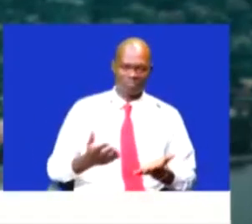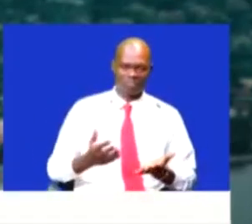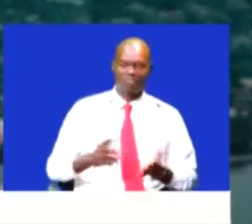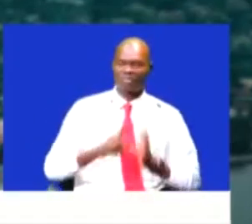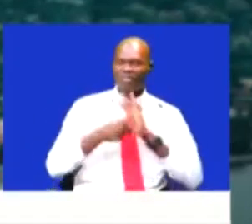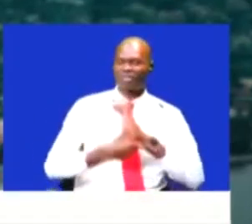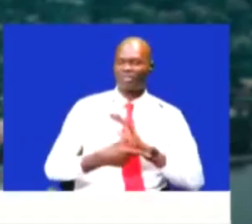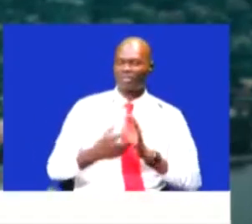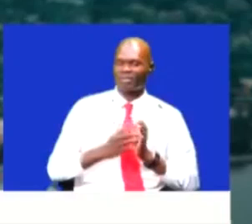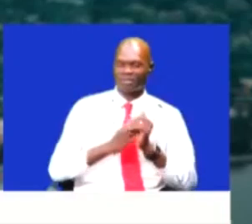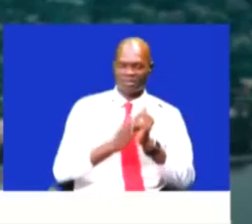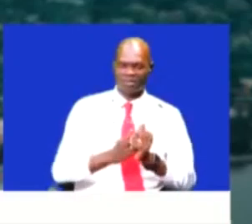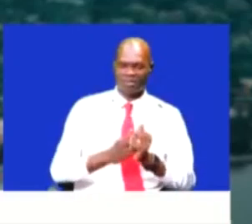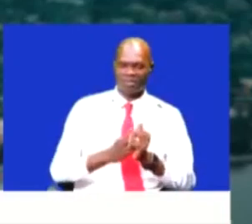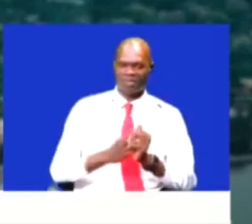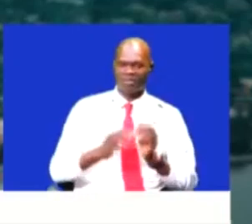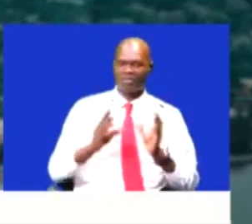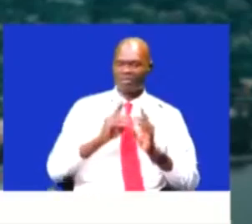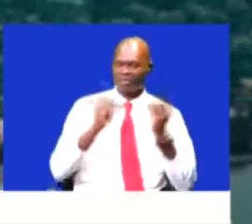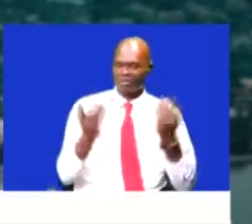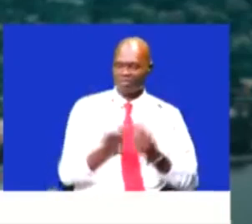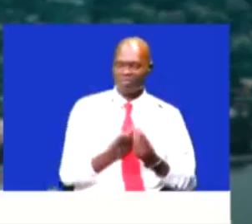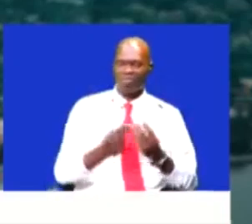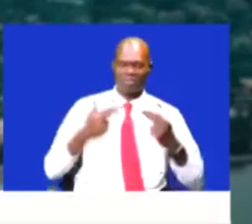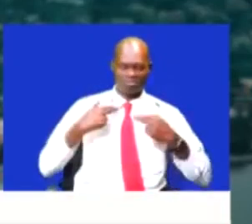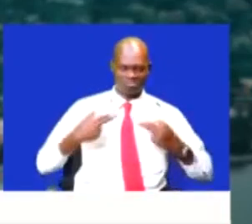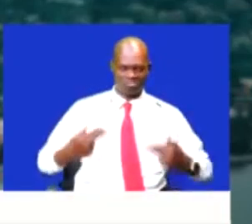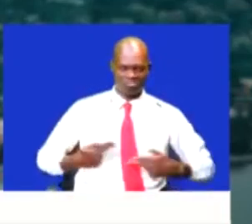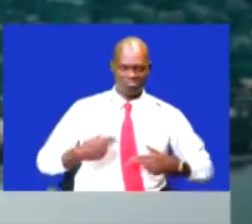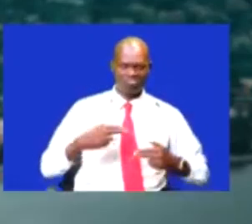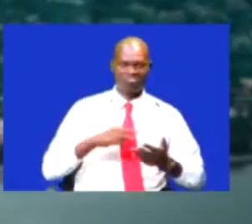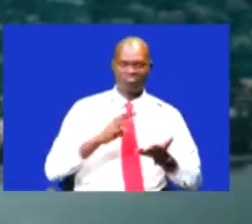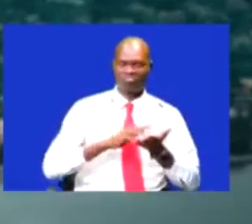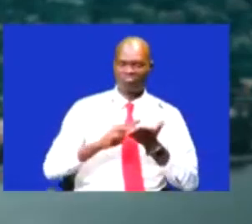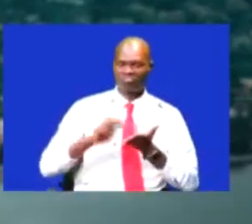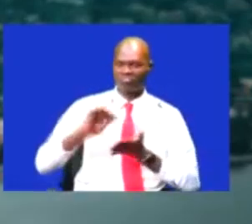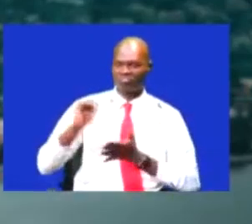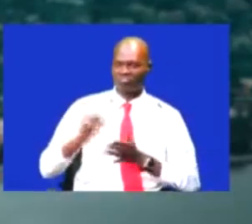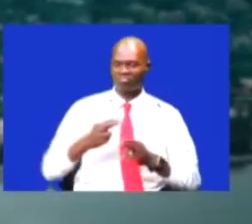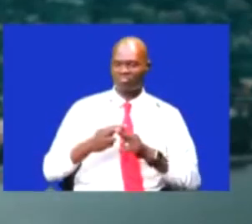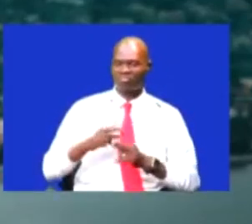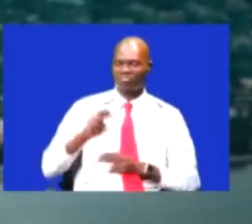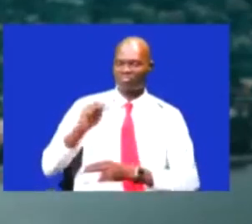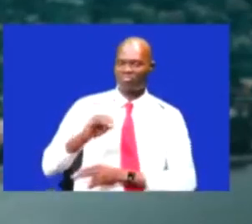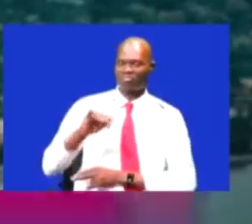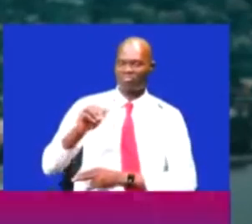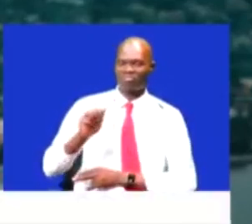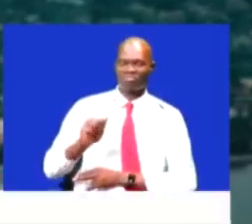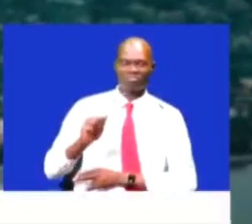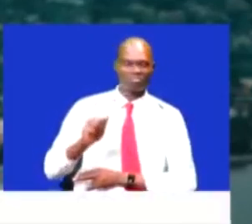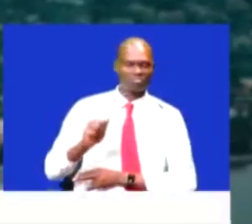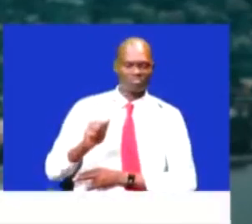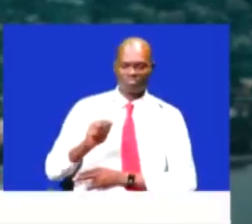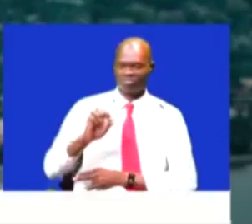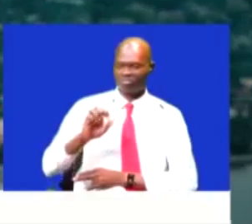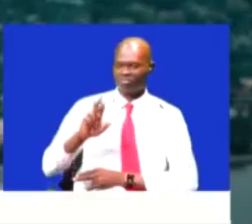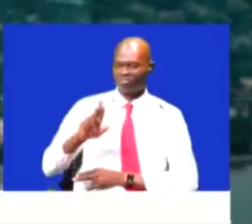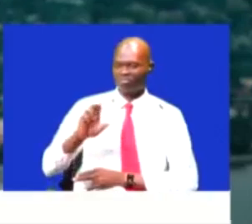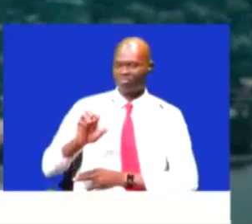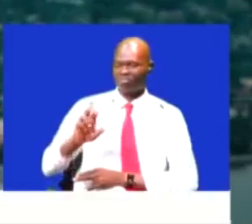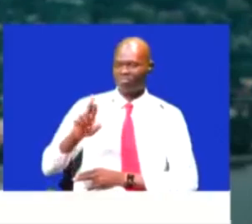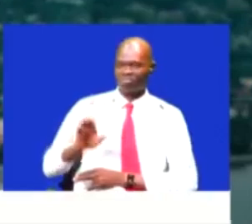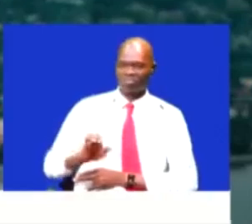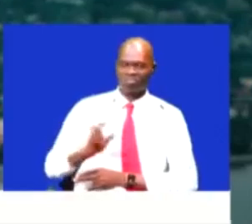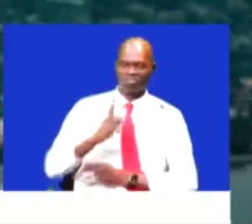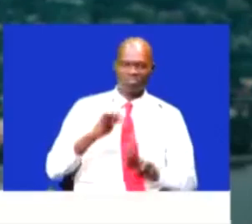kendo jatend migao mochung' ne weche goeko mag thieth e kaunti ma Migori, migosi Julius Nyerere, koro ogo dhoge piny ka oluwo ni gisekawo